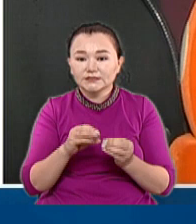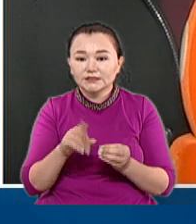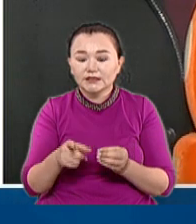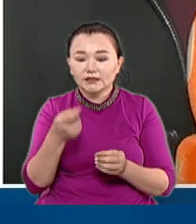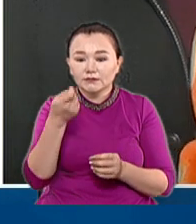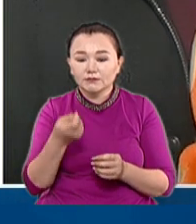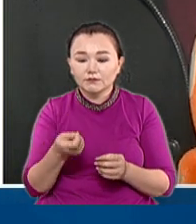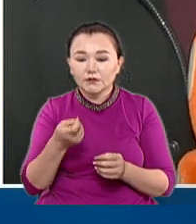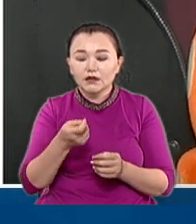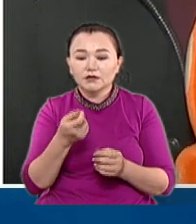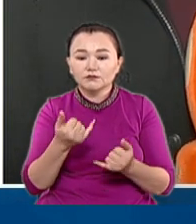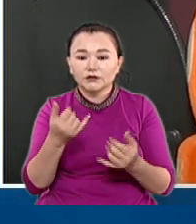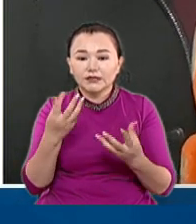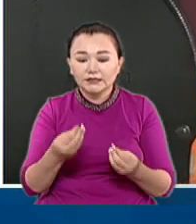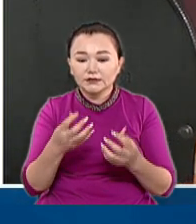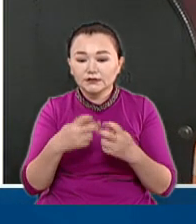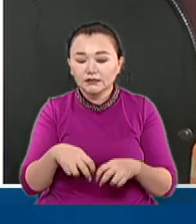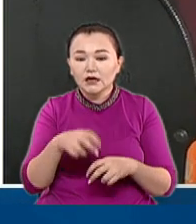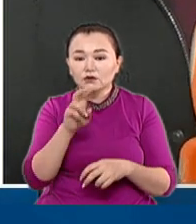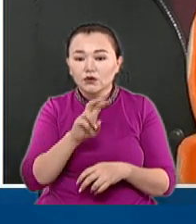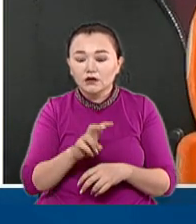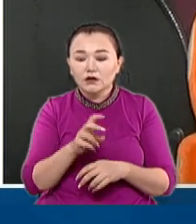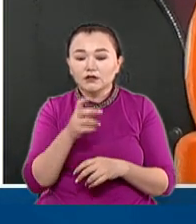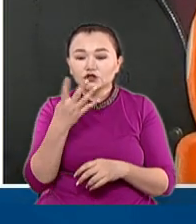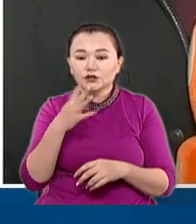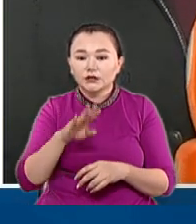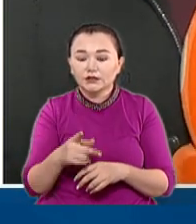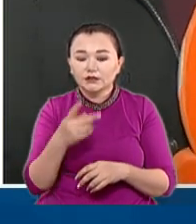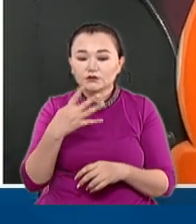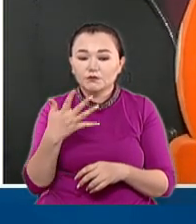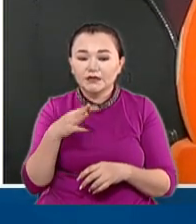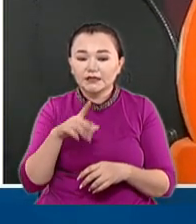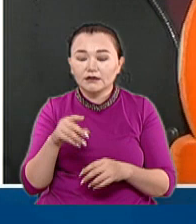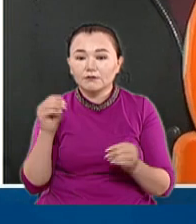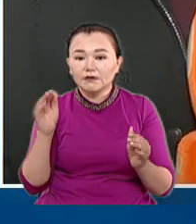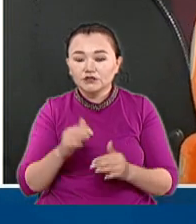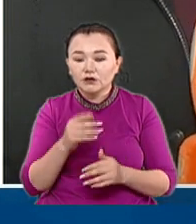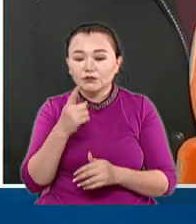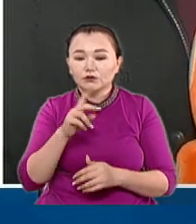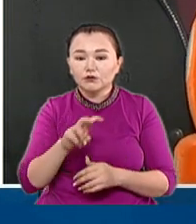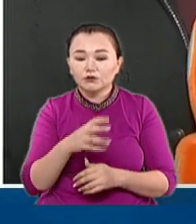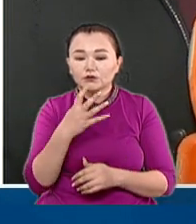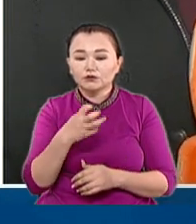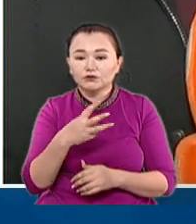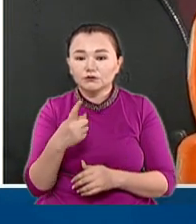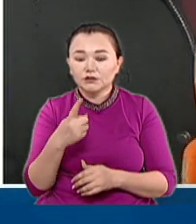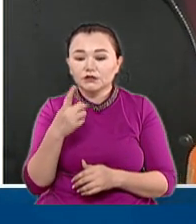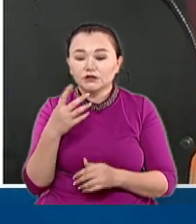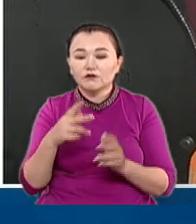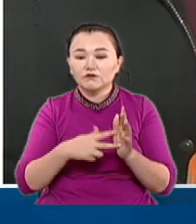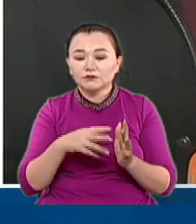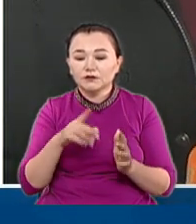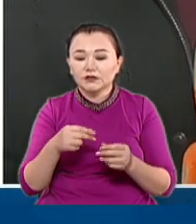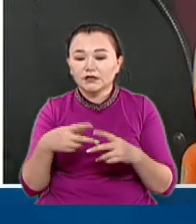отыр. Бүгінгі дерекке сәйкес ақш валютасының бағамы 4 теңге 45 тиынға төмендеп, 1 доллар 431 теңге 8 тиынға